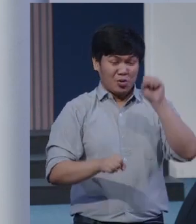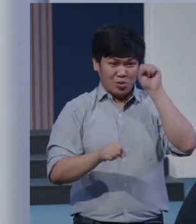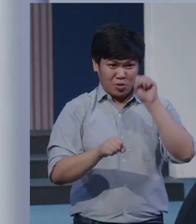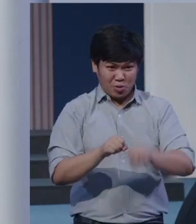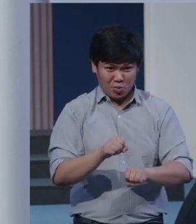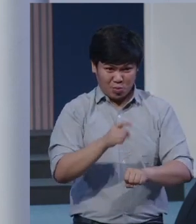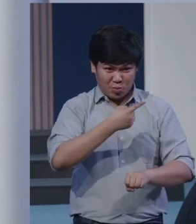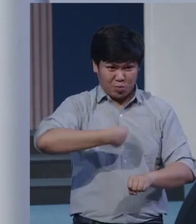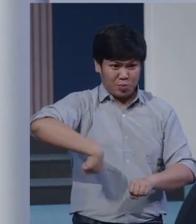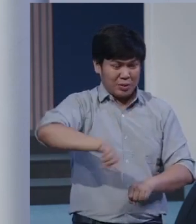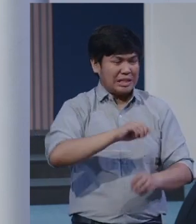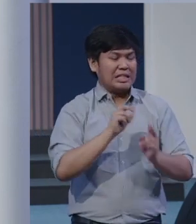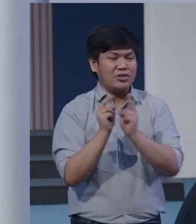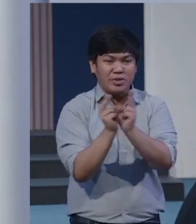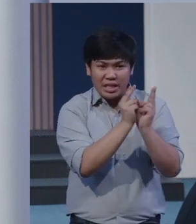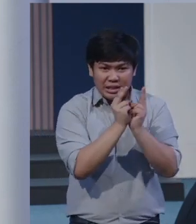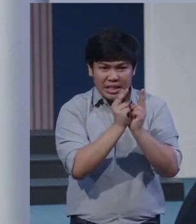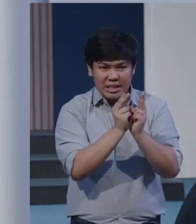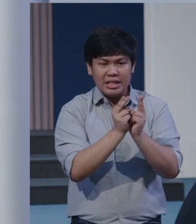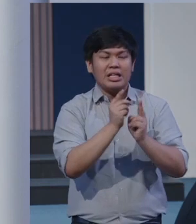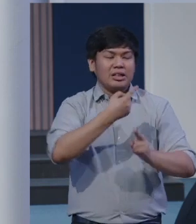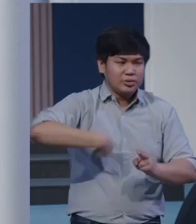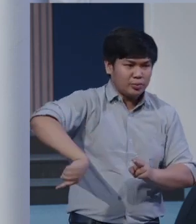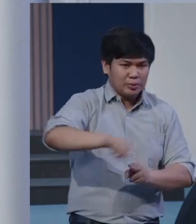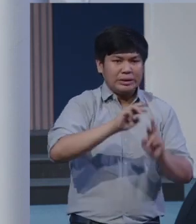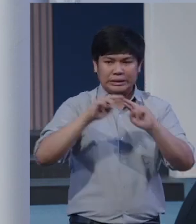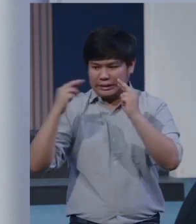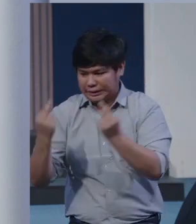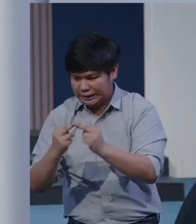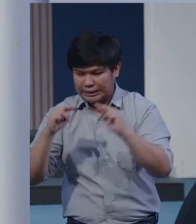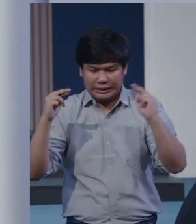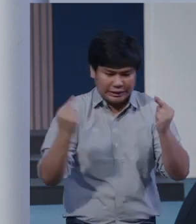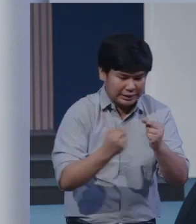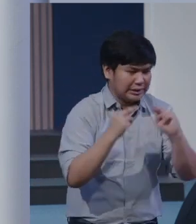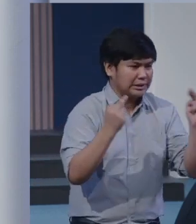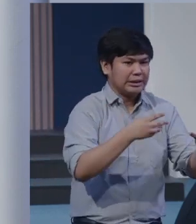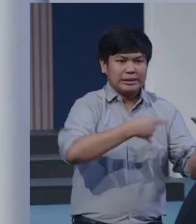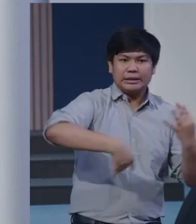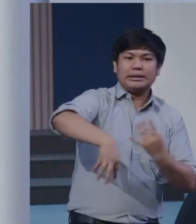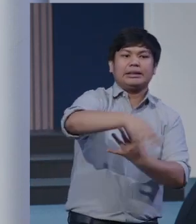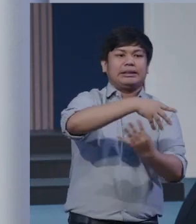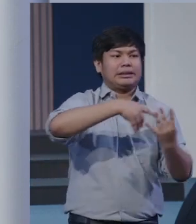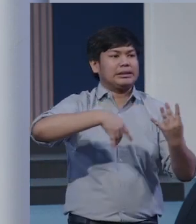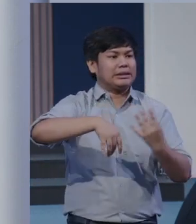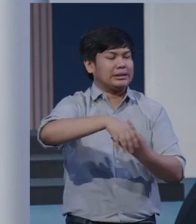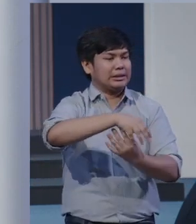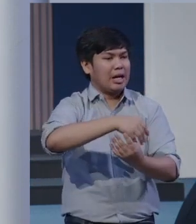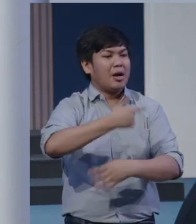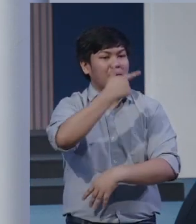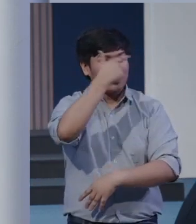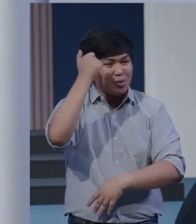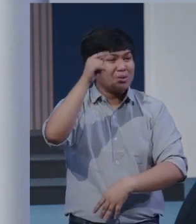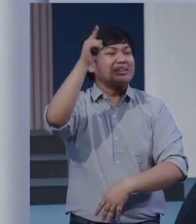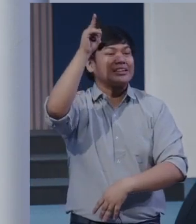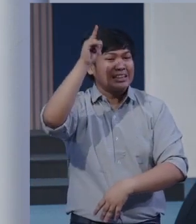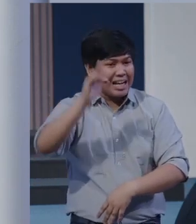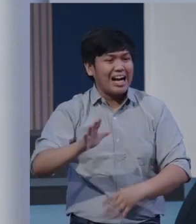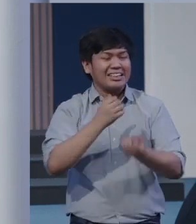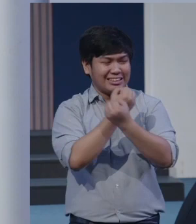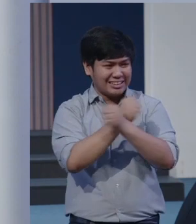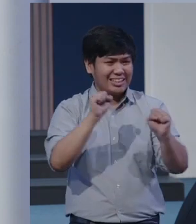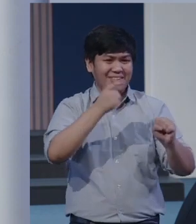magkakaugnay at kaya tayo magkakaugnay tayo ay binago na niya ipinanganak na